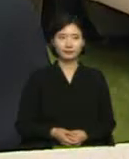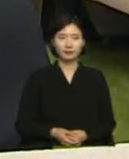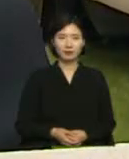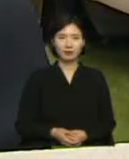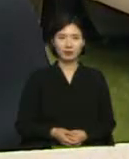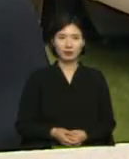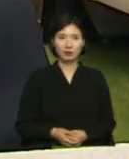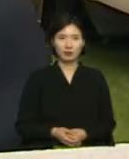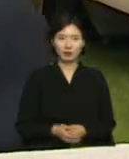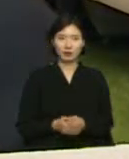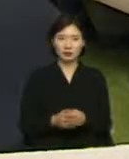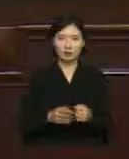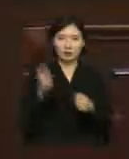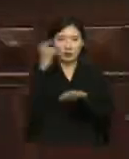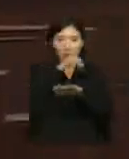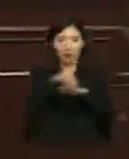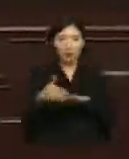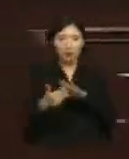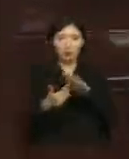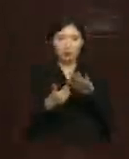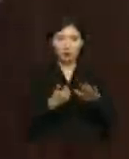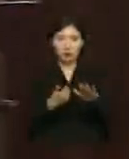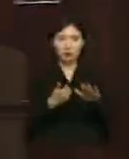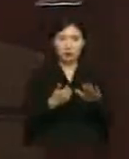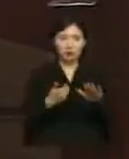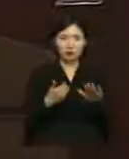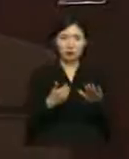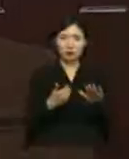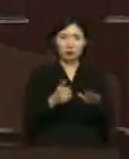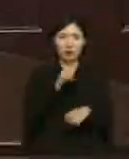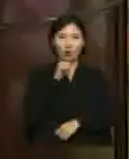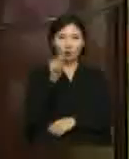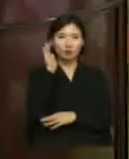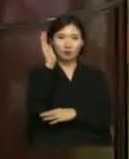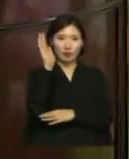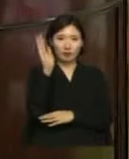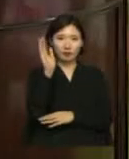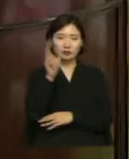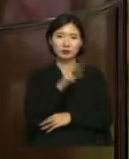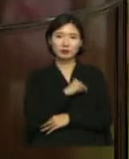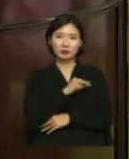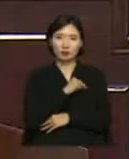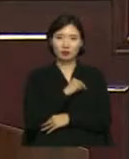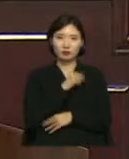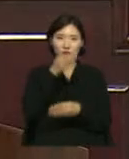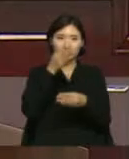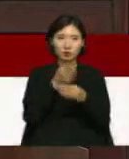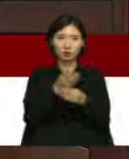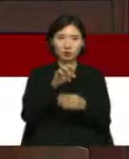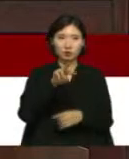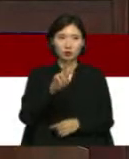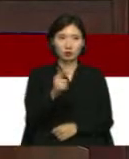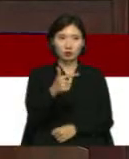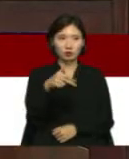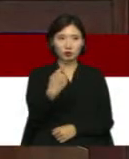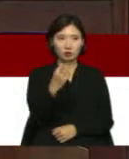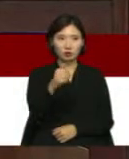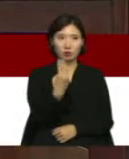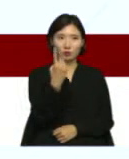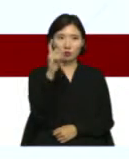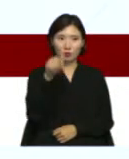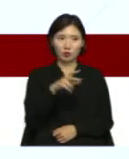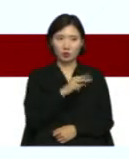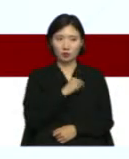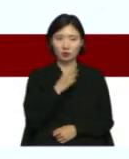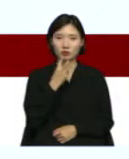의사 일정에 앞서 윤종복 의원과 최경애 의원의 5분 발언이 이어졌습니다. 먼저 윤종복 의원은 서울시가